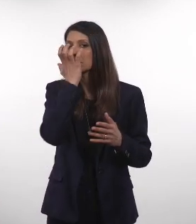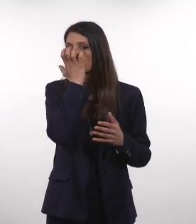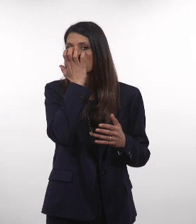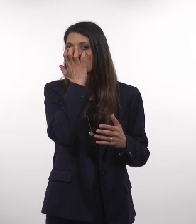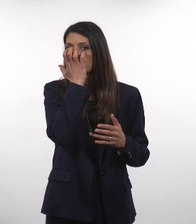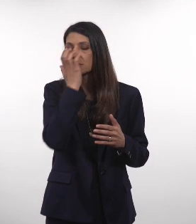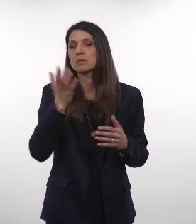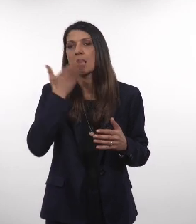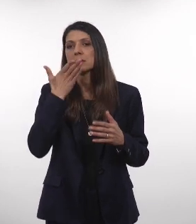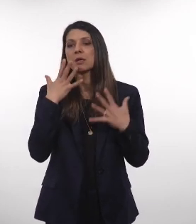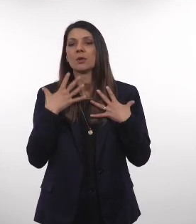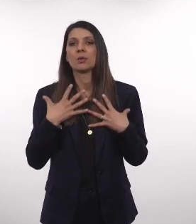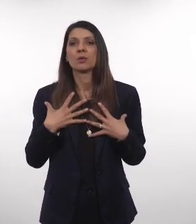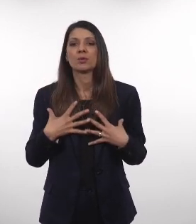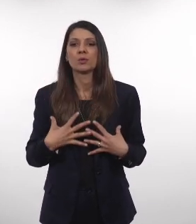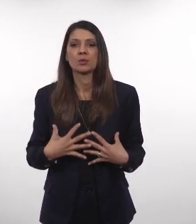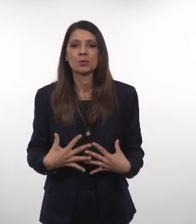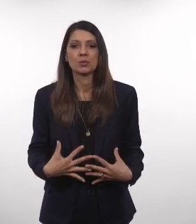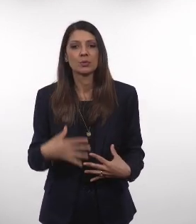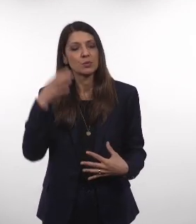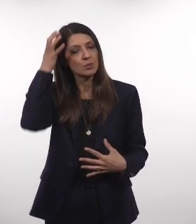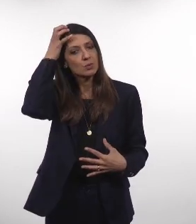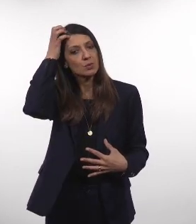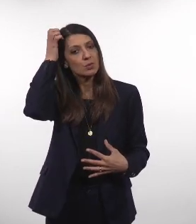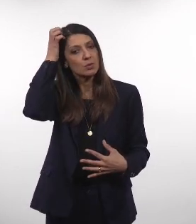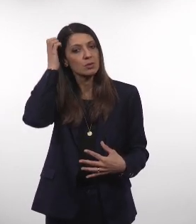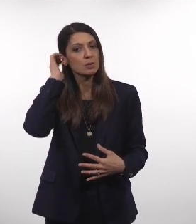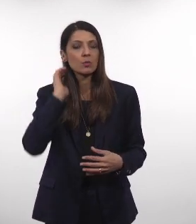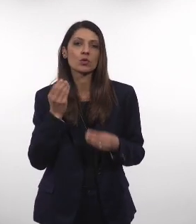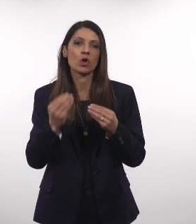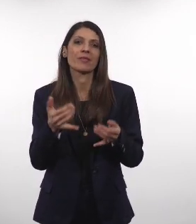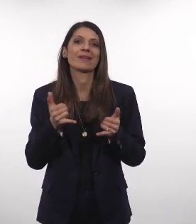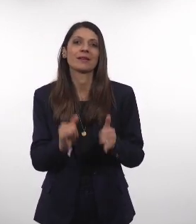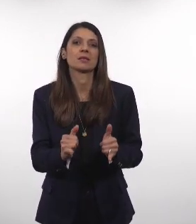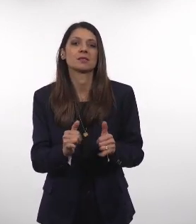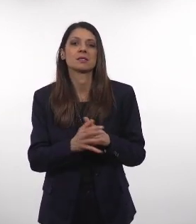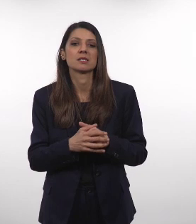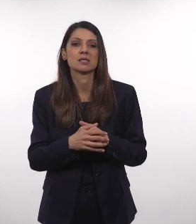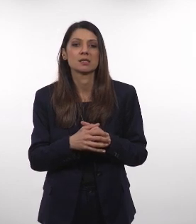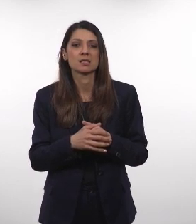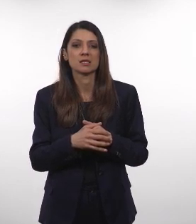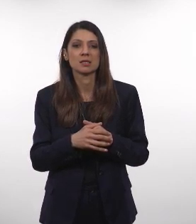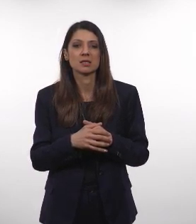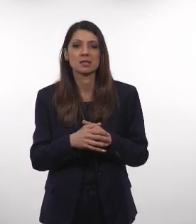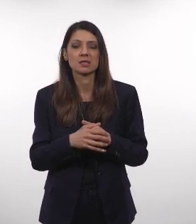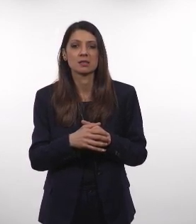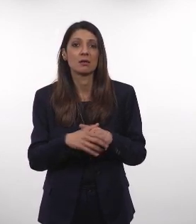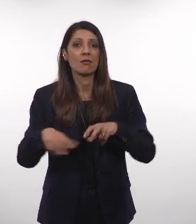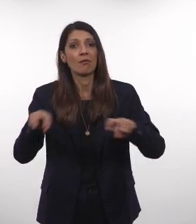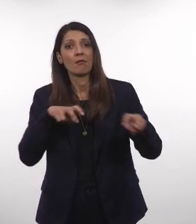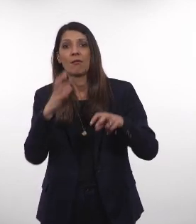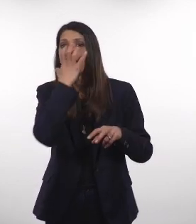ce qui permettait également de travailler pour Mohamed le fait de rester assis, car on ne peut pas administrer le gaz en se